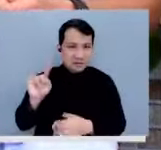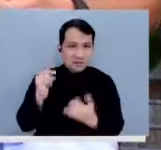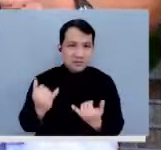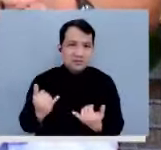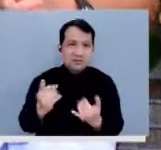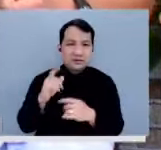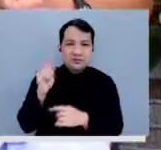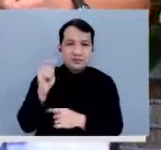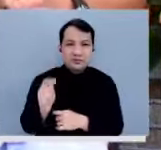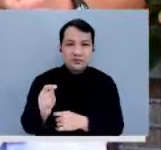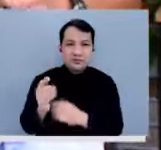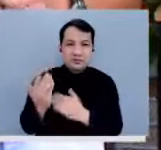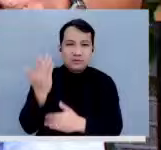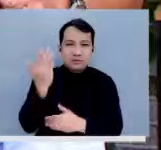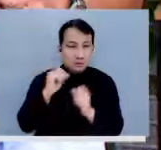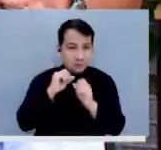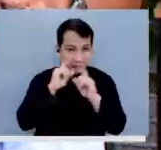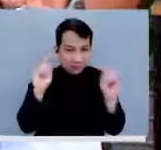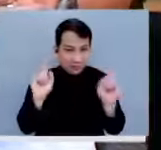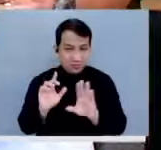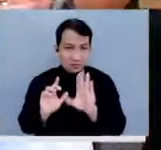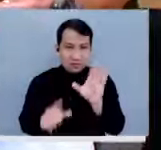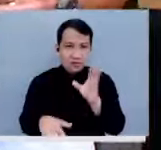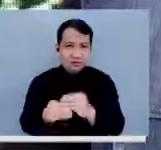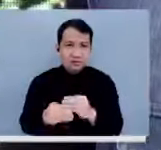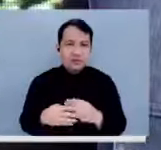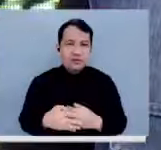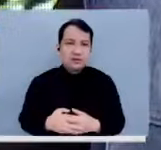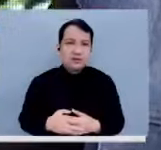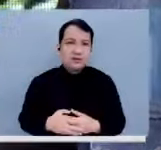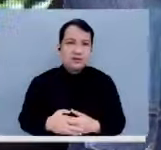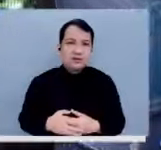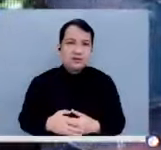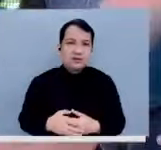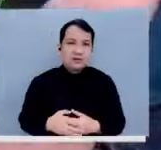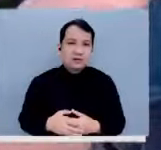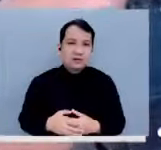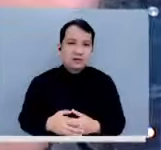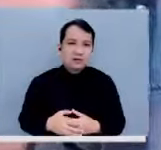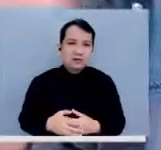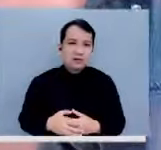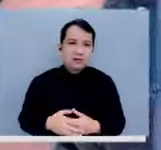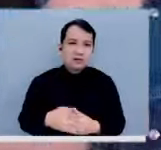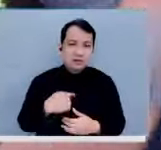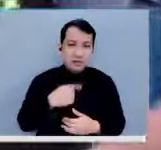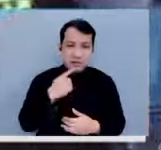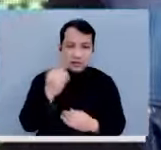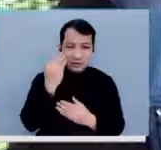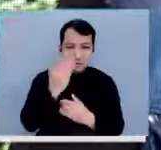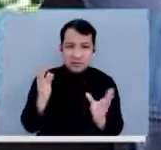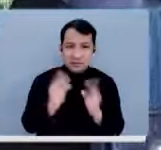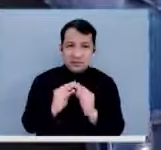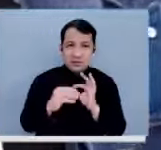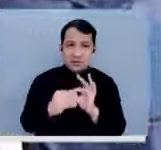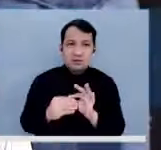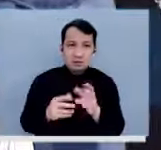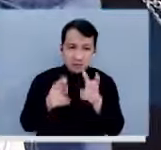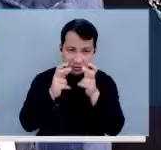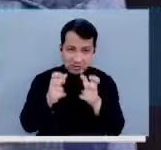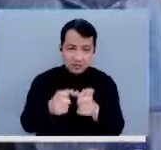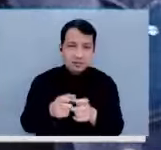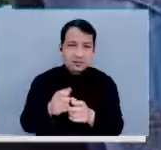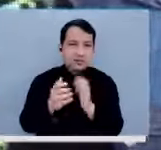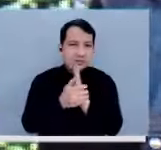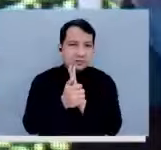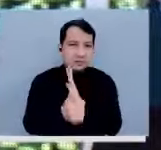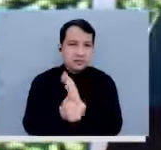umaga. Gising na ba, mga diwa ninyo? Ay, ako, sure akong gising na ang lahat ng mga kapatid natin nanonood sa husay at